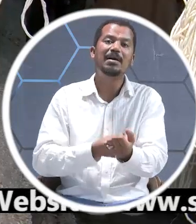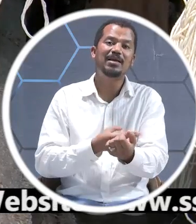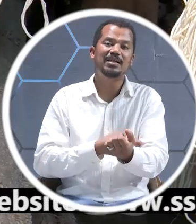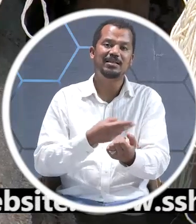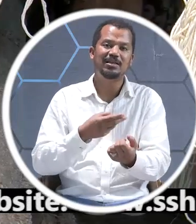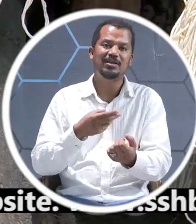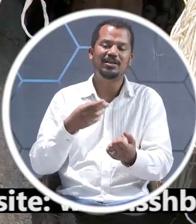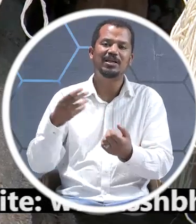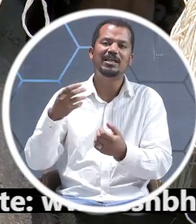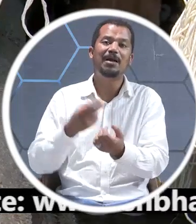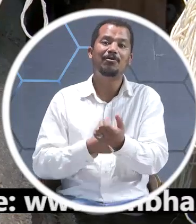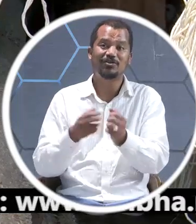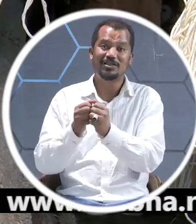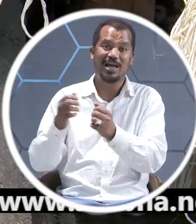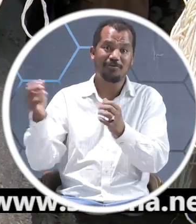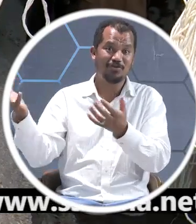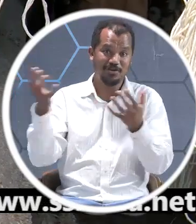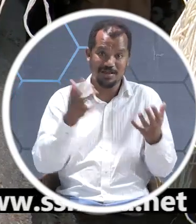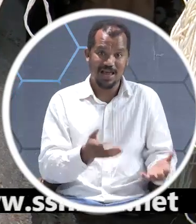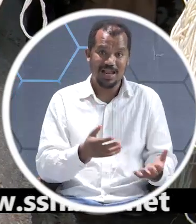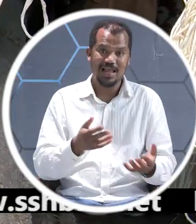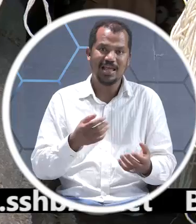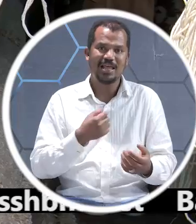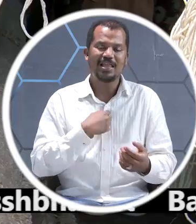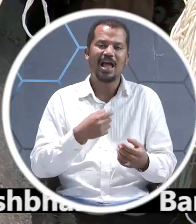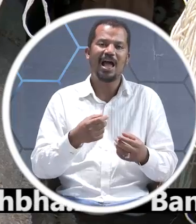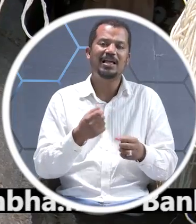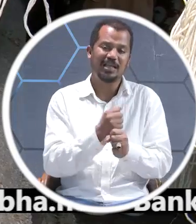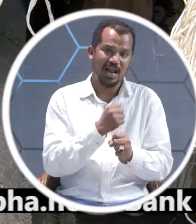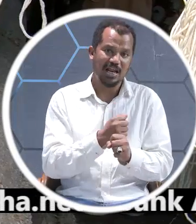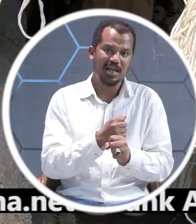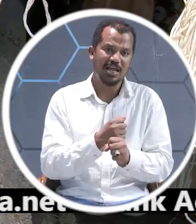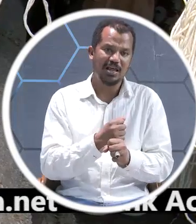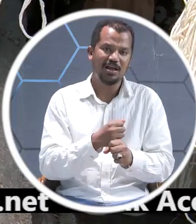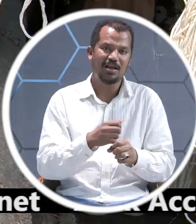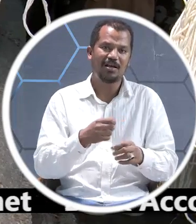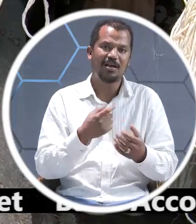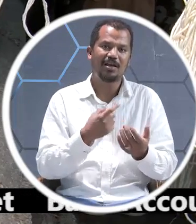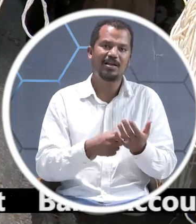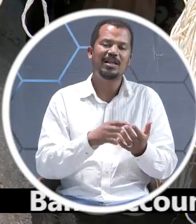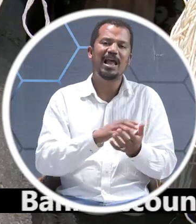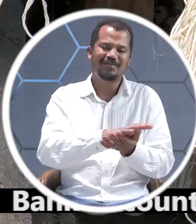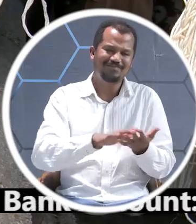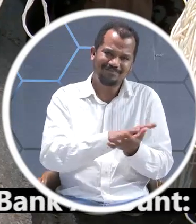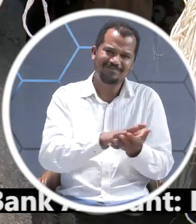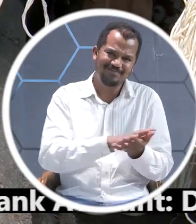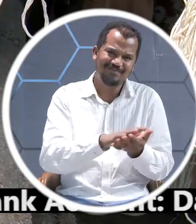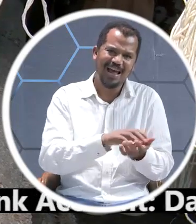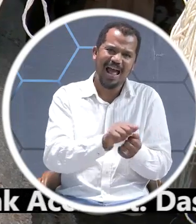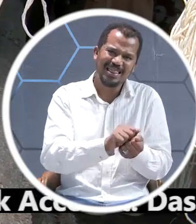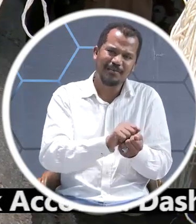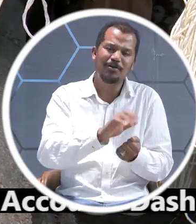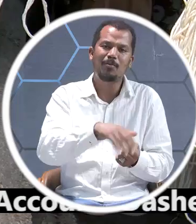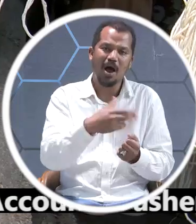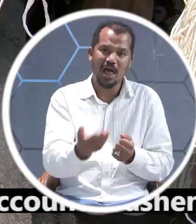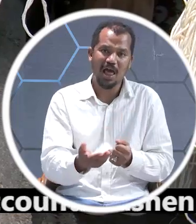ነው። በሶፍት ይመጣልናል። ተበጎች ጋር ሲመጣን አራባ እንሰራለን። አራባ ተሰራን በኋላ እናጥባለን።